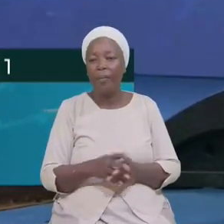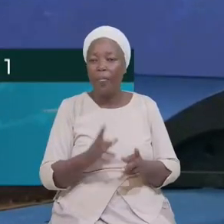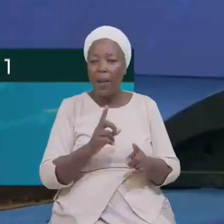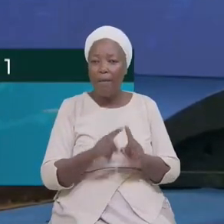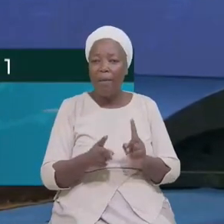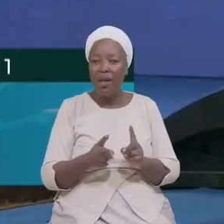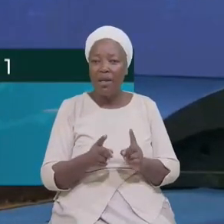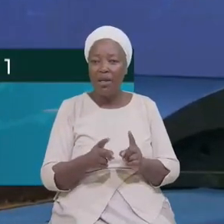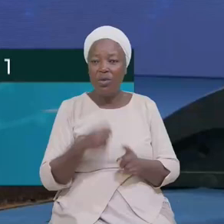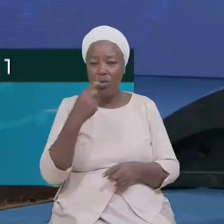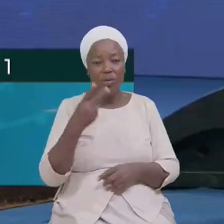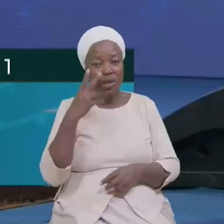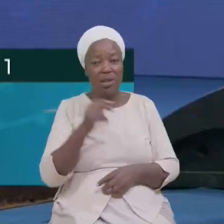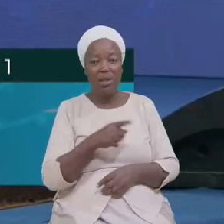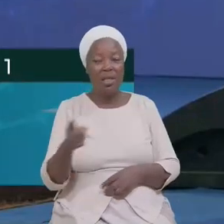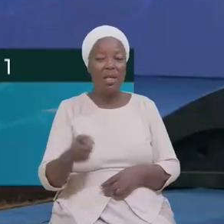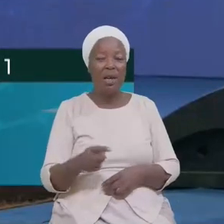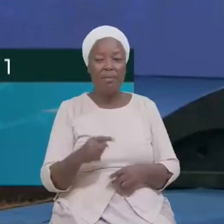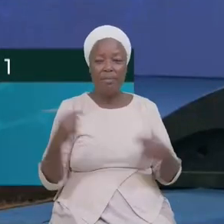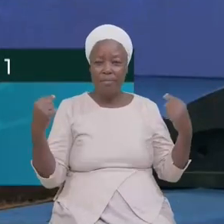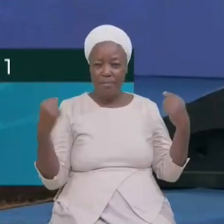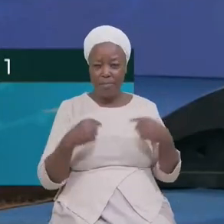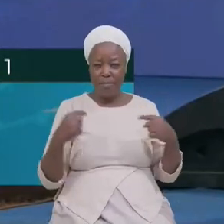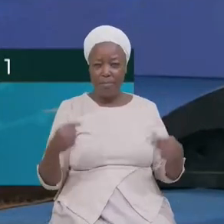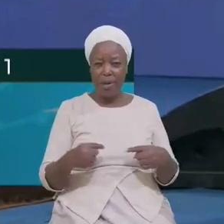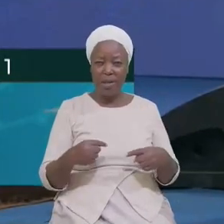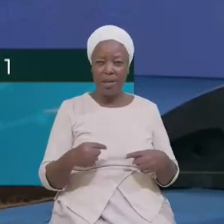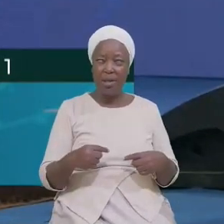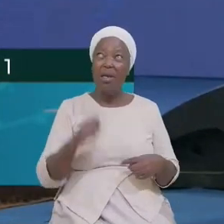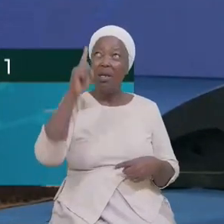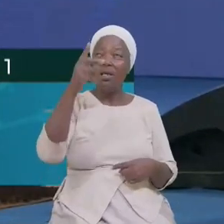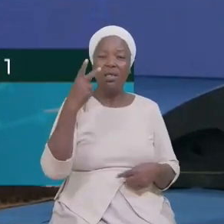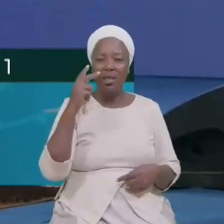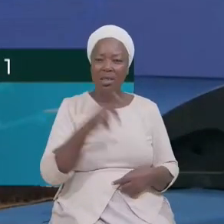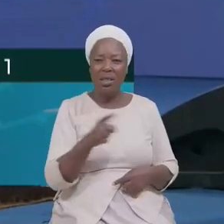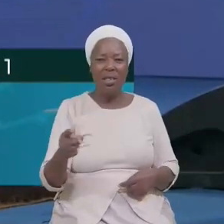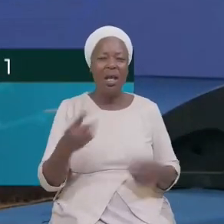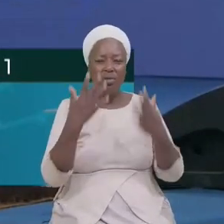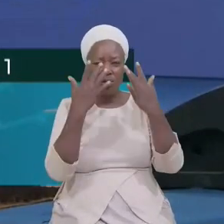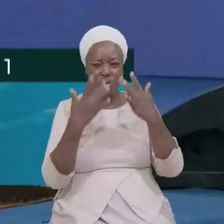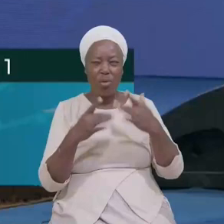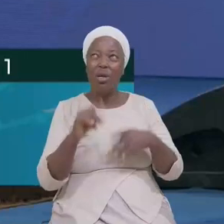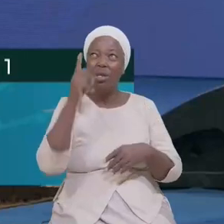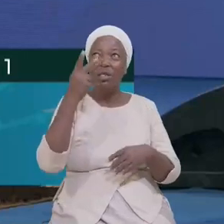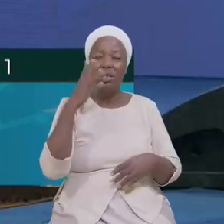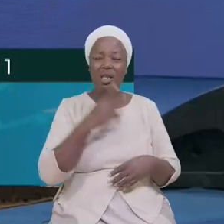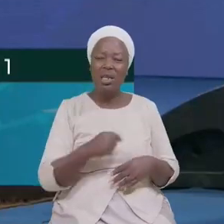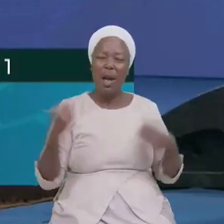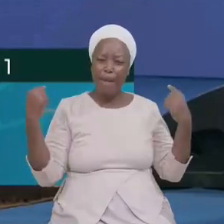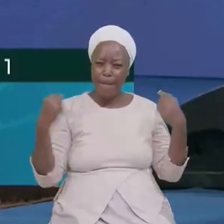Mais Dieu voit l'affliction. Il voit le chagrin. Il voit le cœur